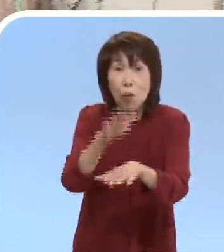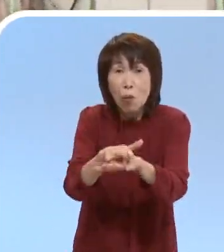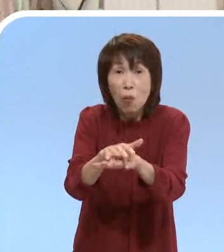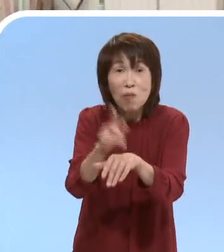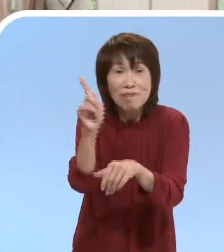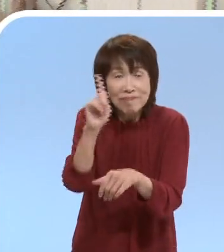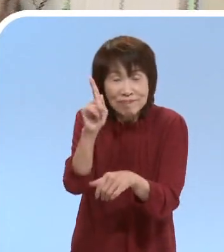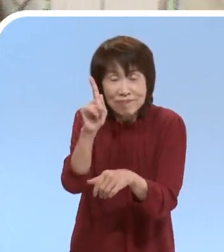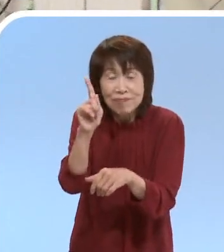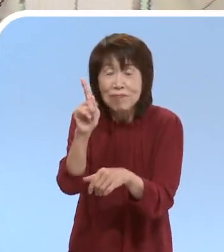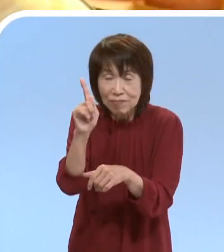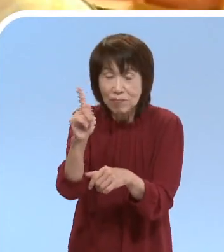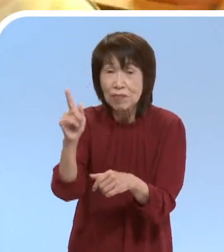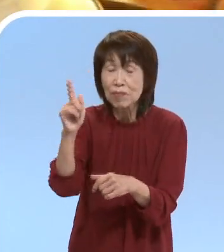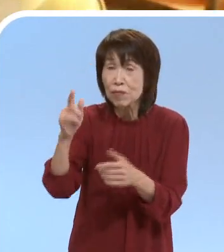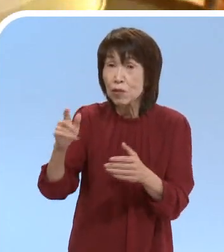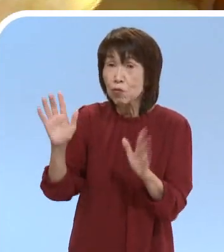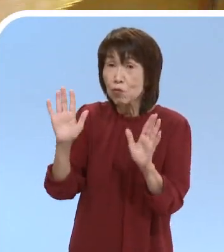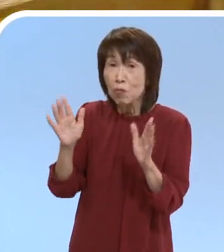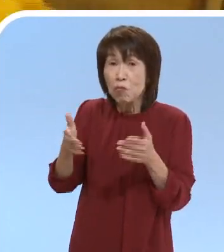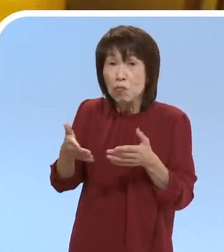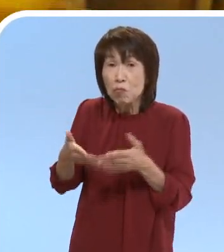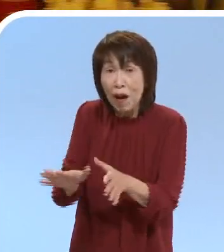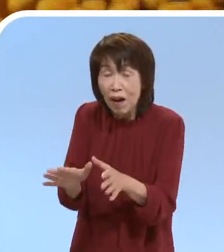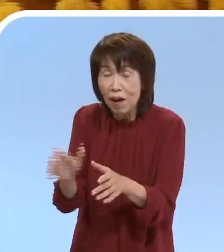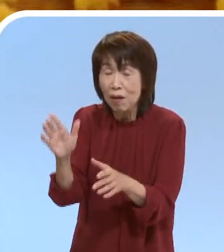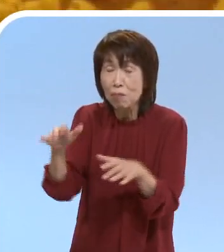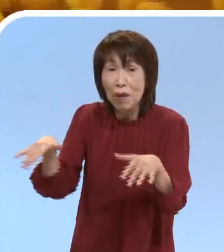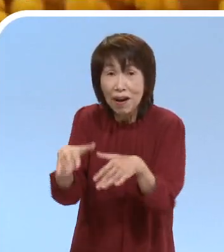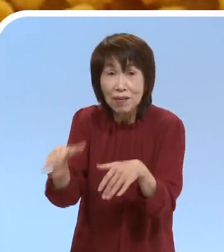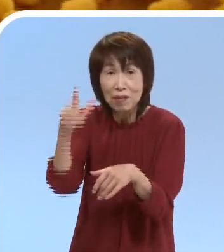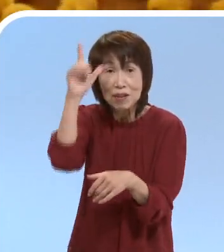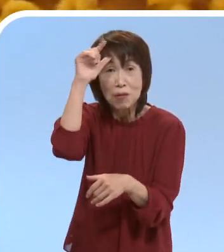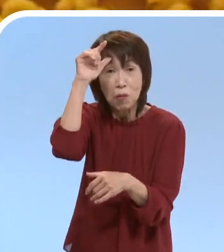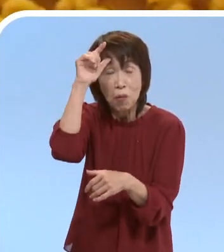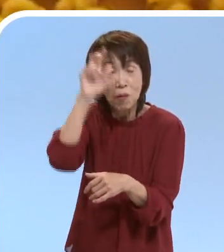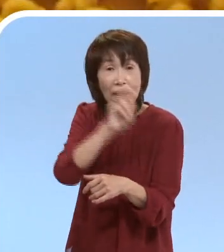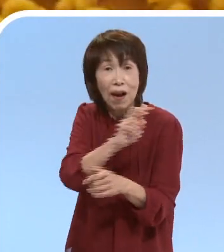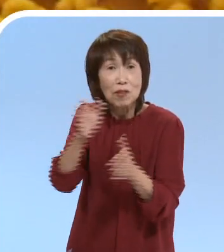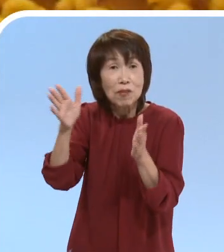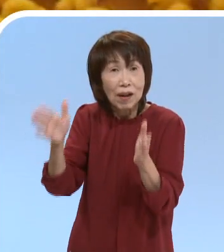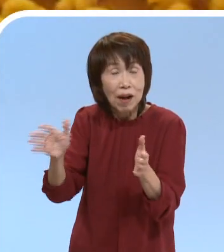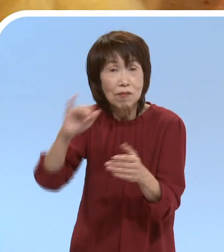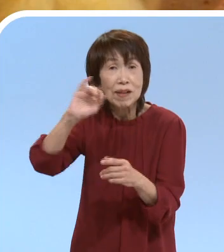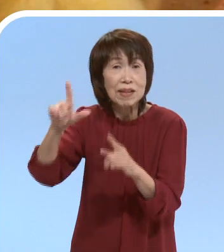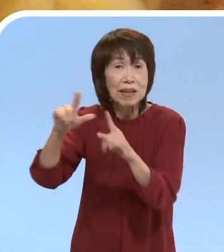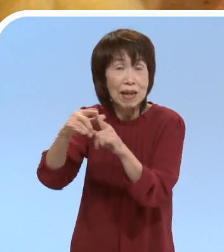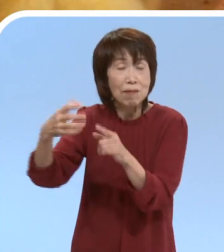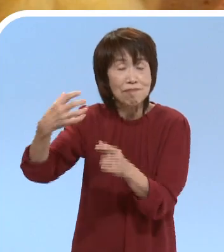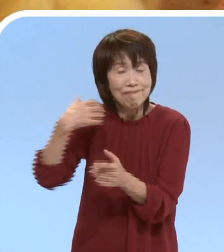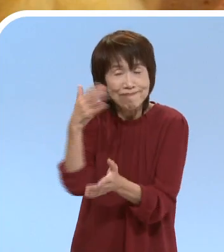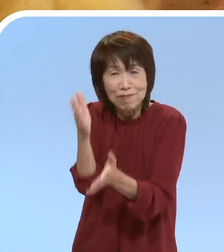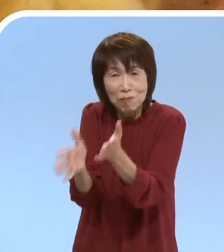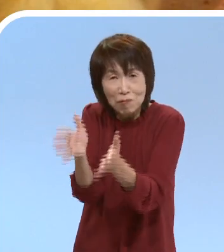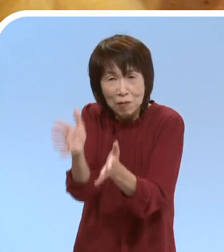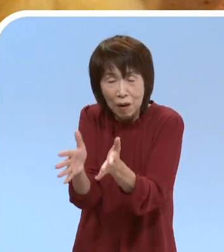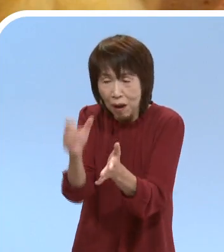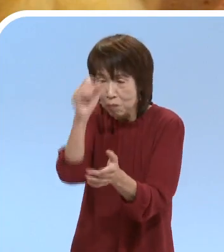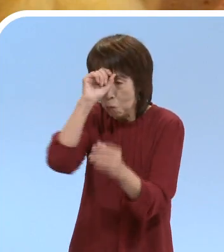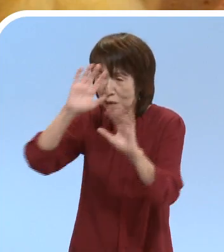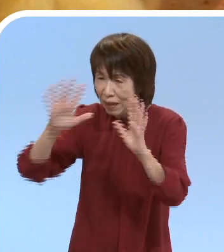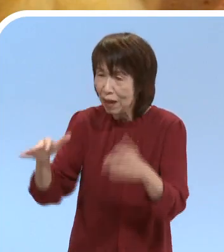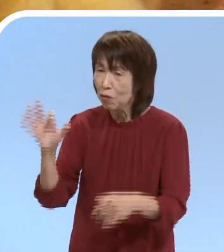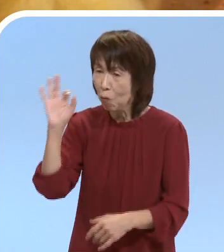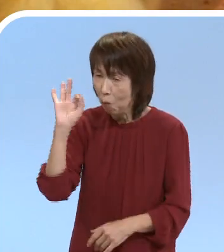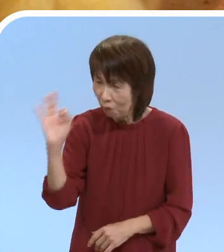まあ、育て方としてはね、生まれてすぐの鶏を20日間は農協の施設で飼育します。20日間の間に病気持っているの